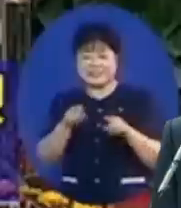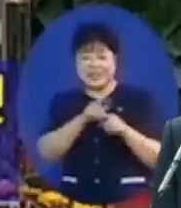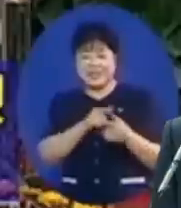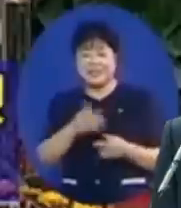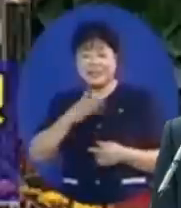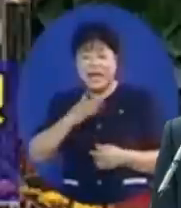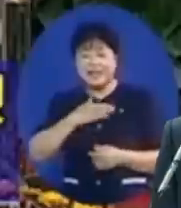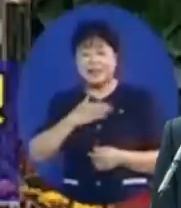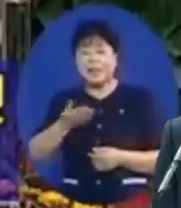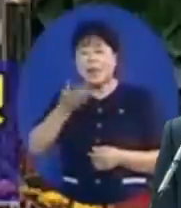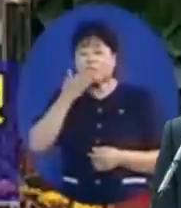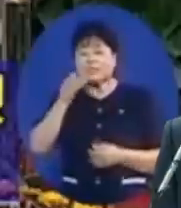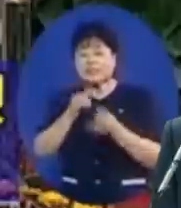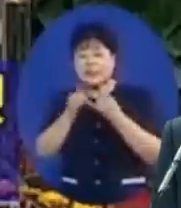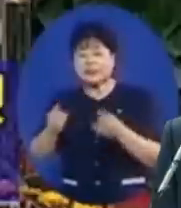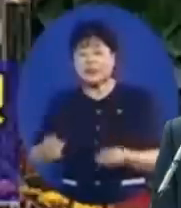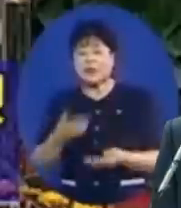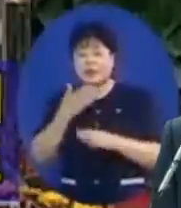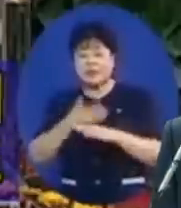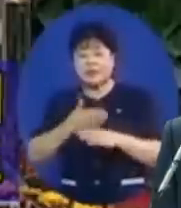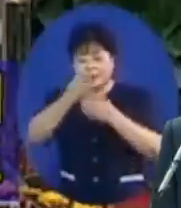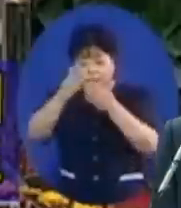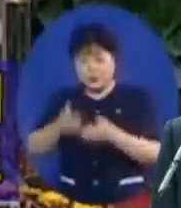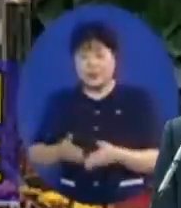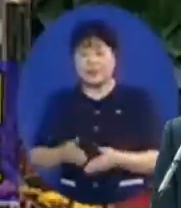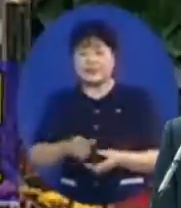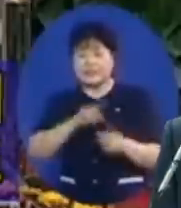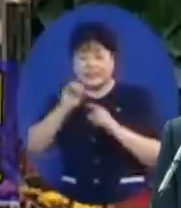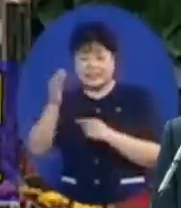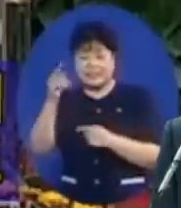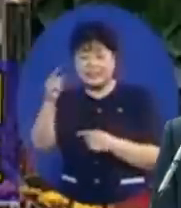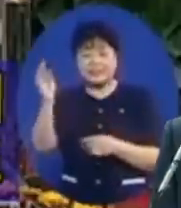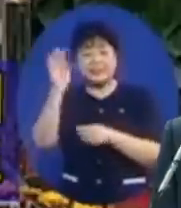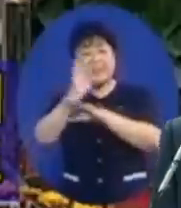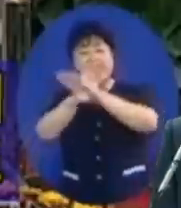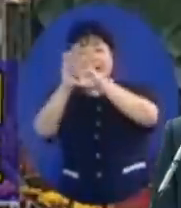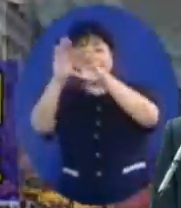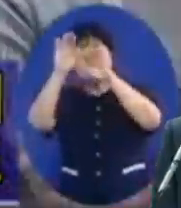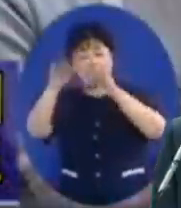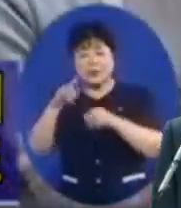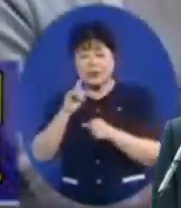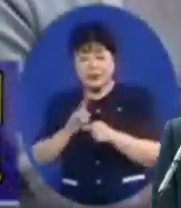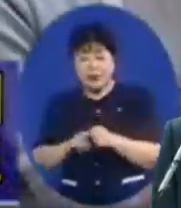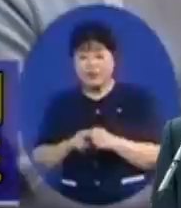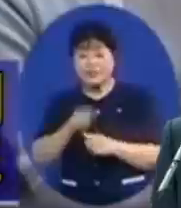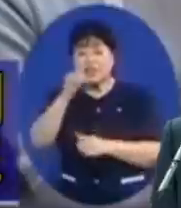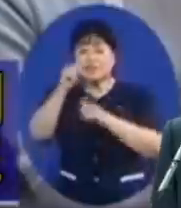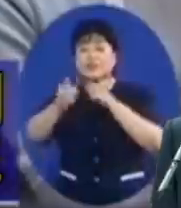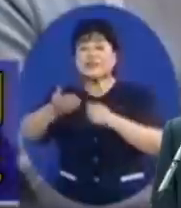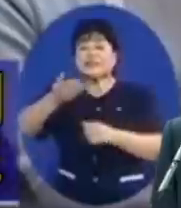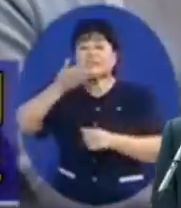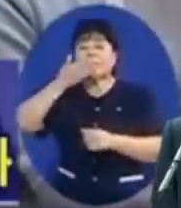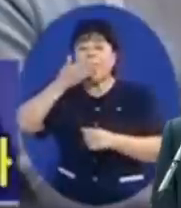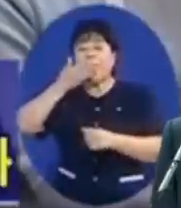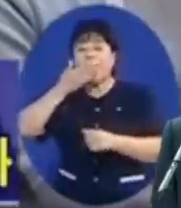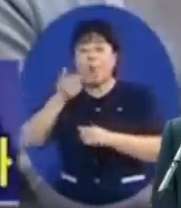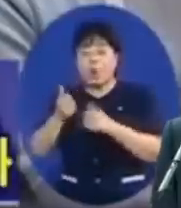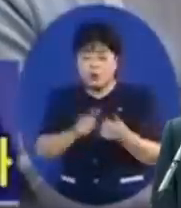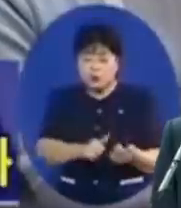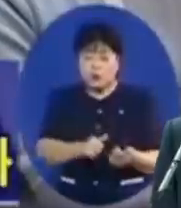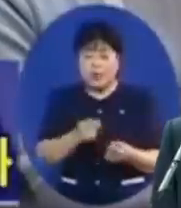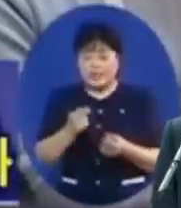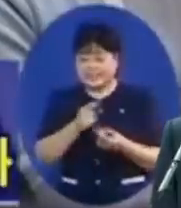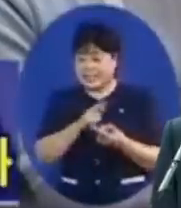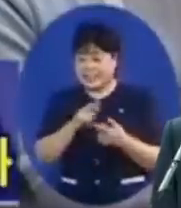같이 나를 먹는 그 사람도 나로 말미암아 살리라. 이것은 하늘에서 내려온 떡이니 조상들이 먹고 죽은